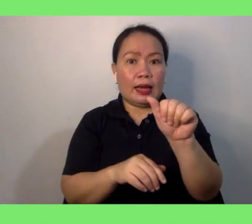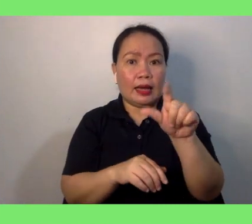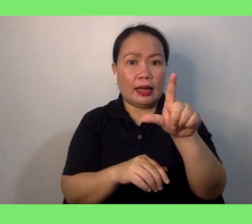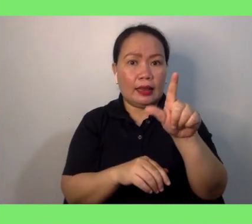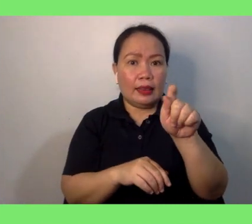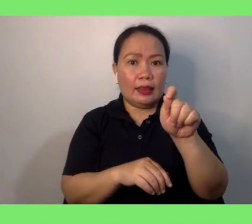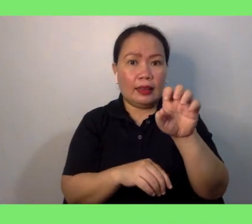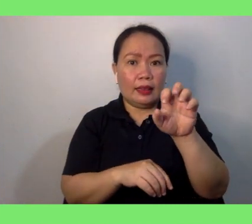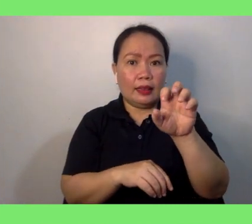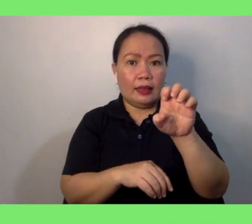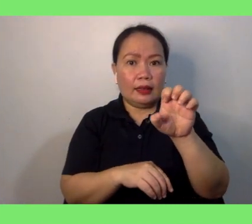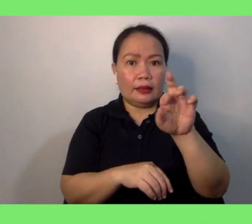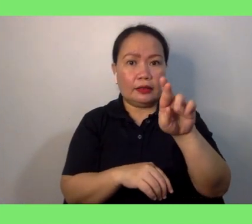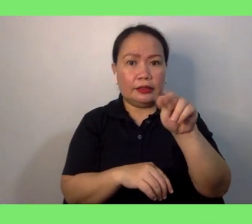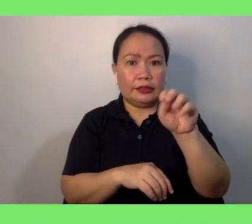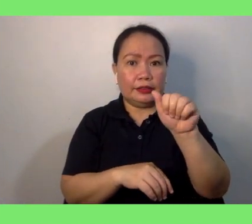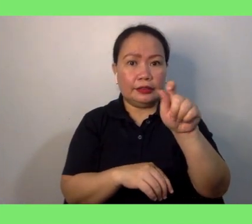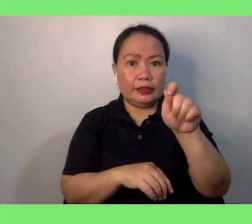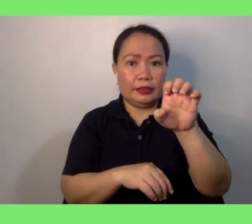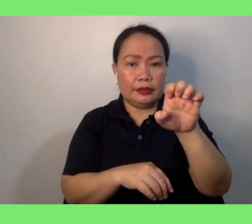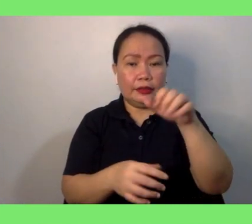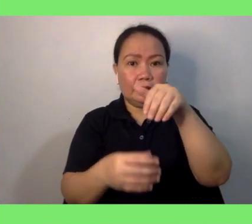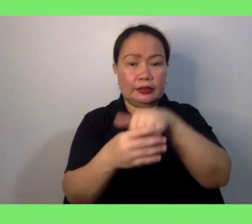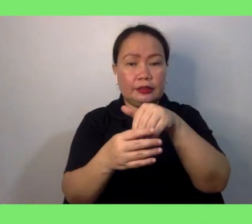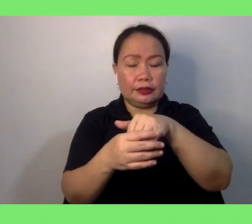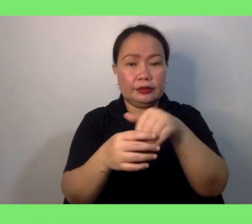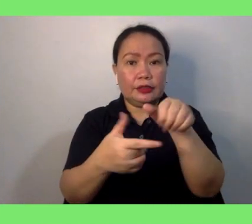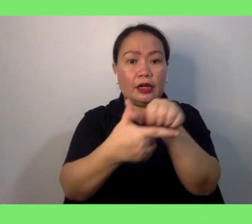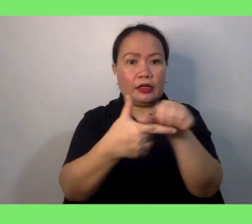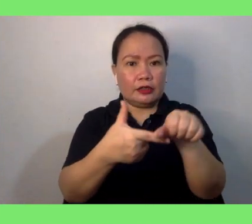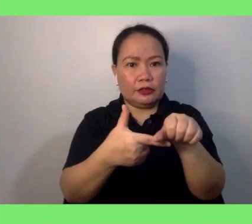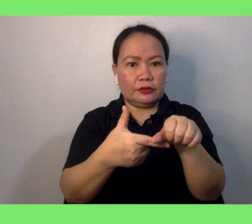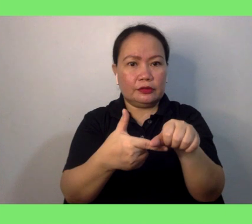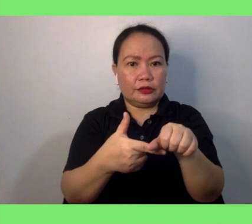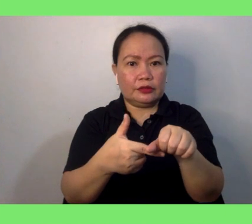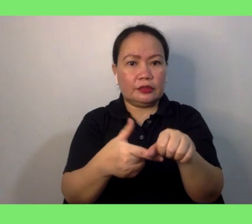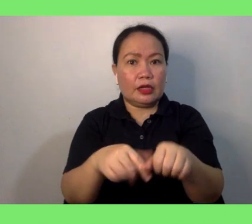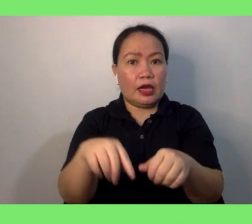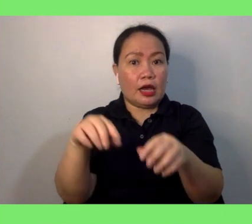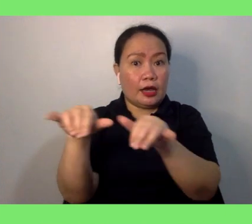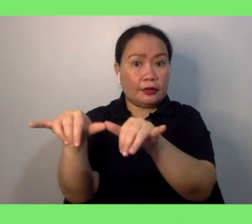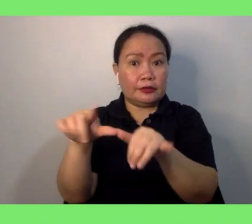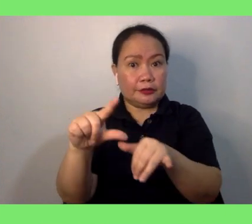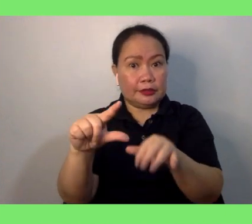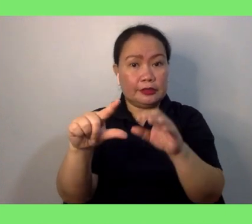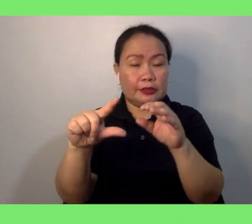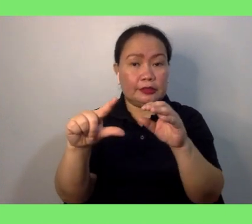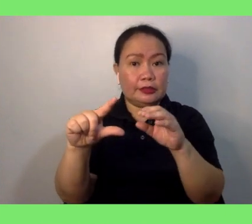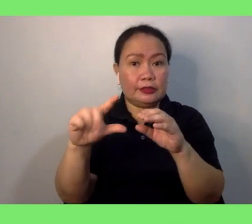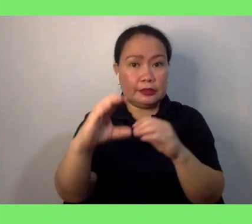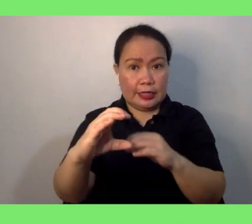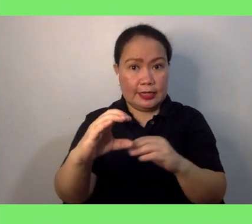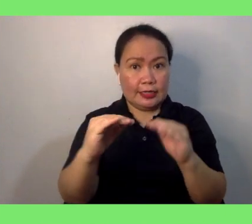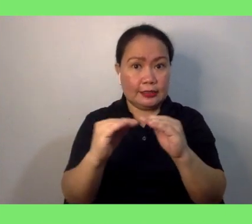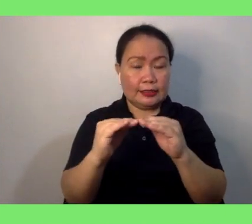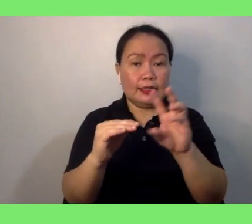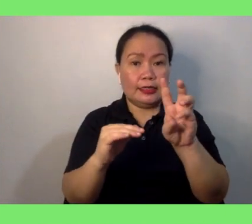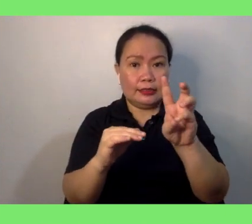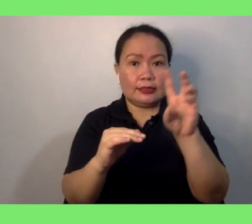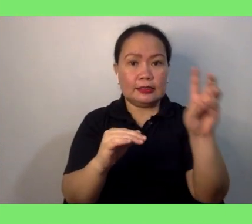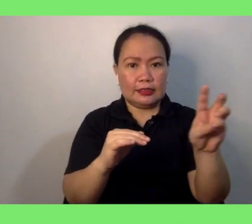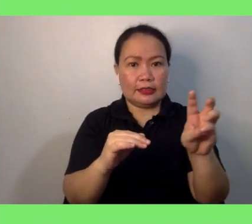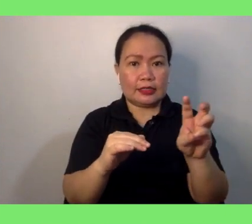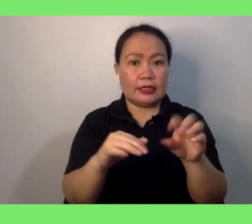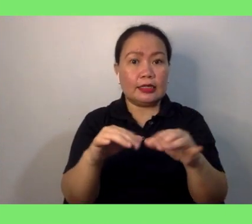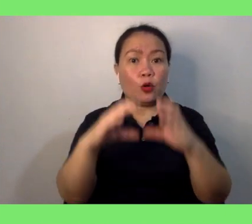alternate interior angles. Okay, so therefore, kuha mo na agad si angle C. Si angle C ay 66